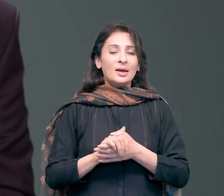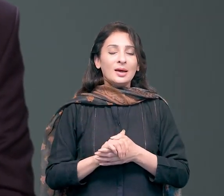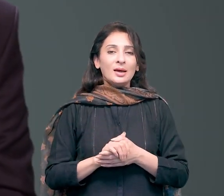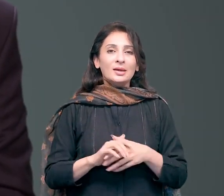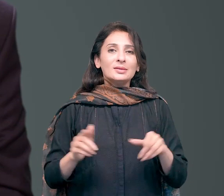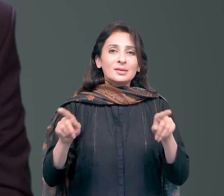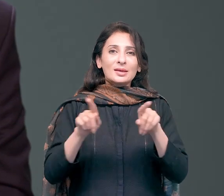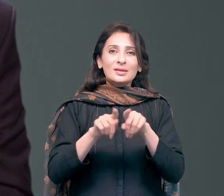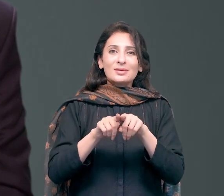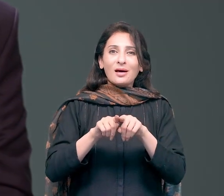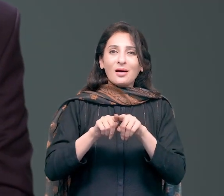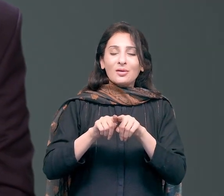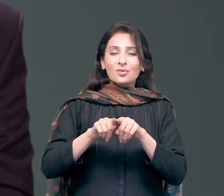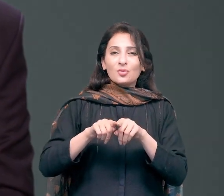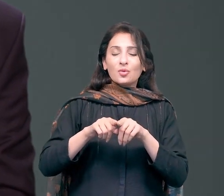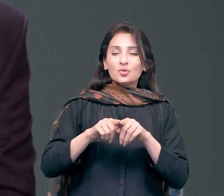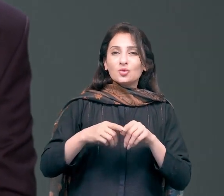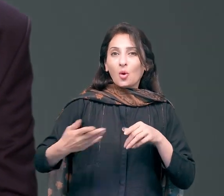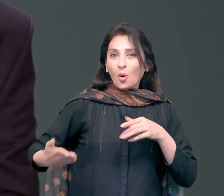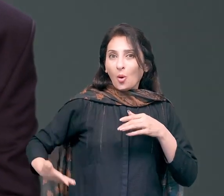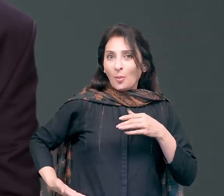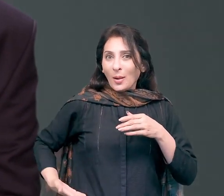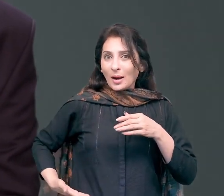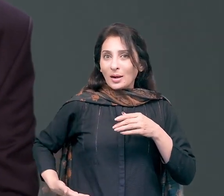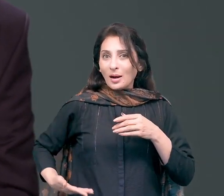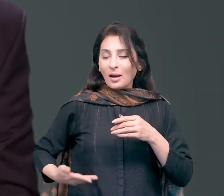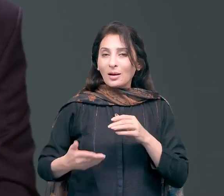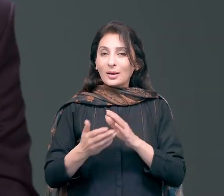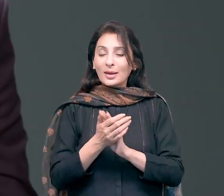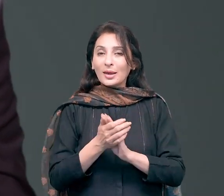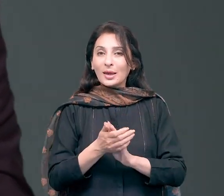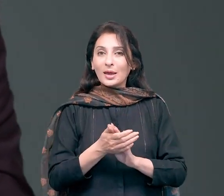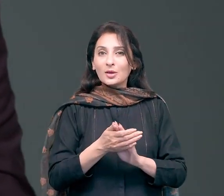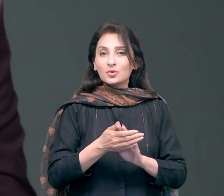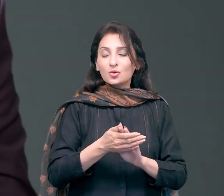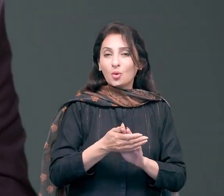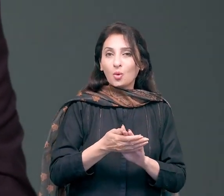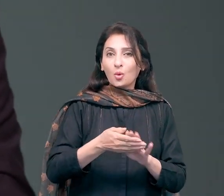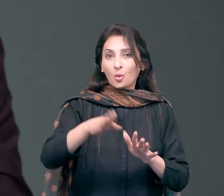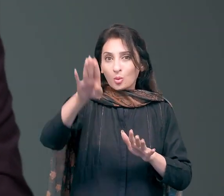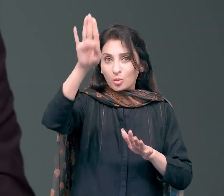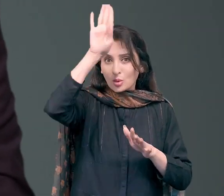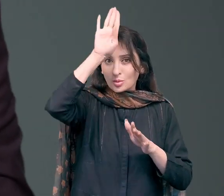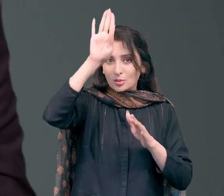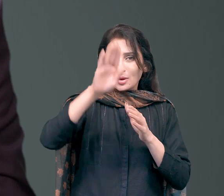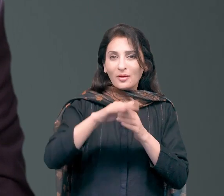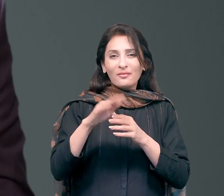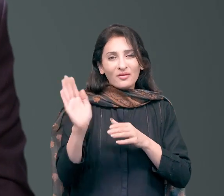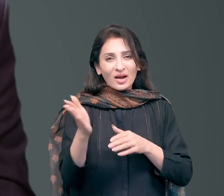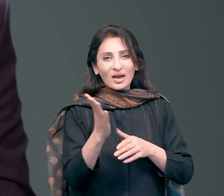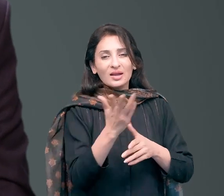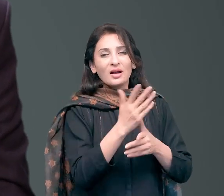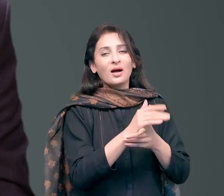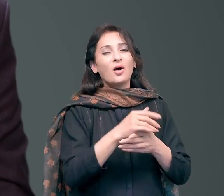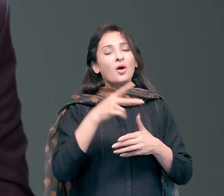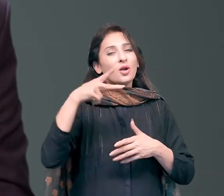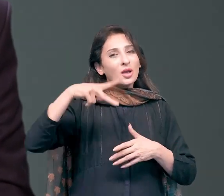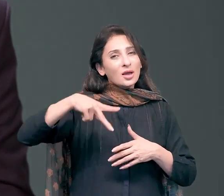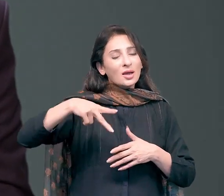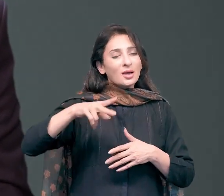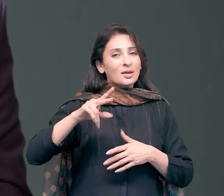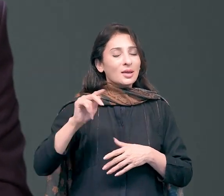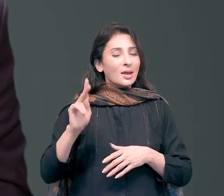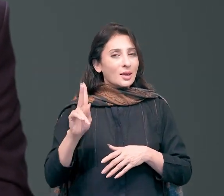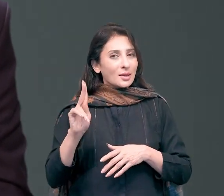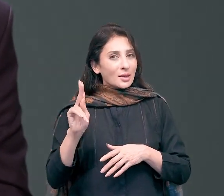سندھ میں جی ایم سید، غلام حسین ہدایت اللہ، اور کے پی میں جسے آج کے پی بولتے ہیں، باچا خان کے بھائی